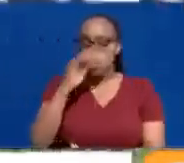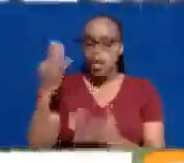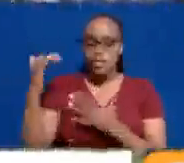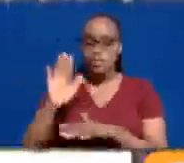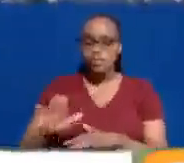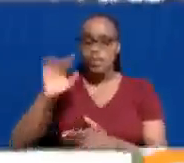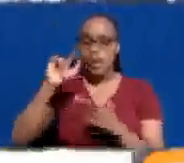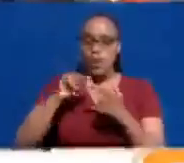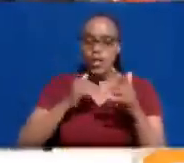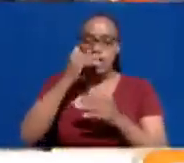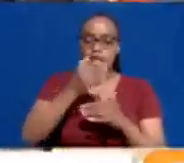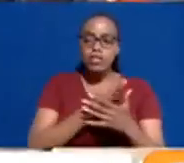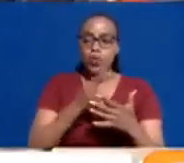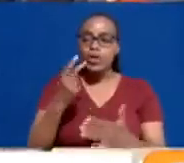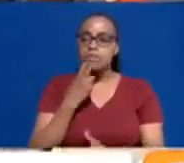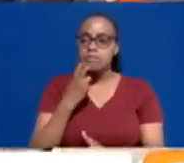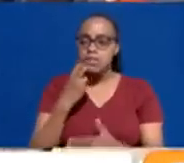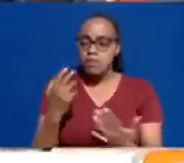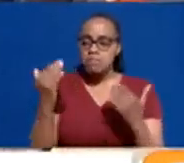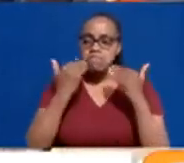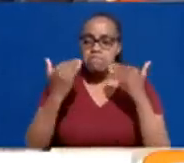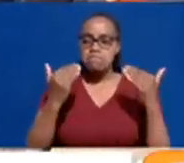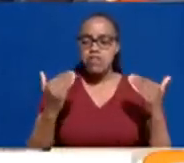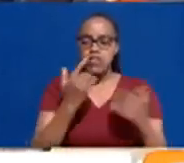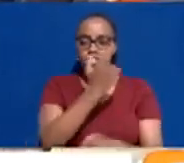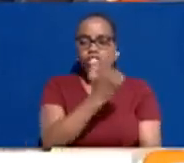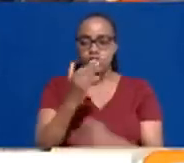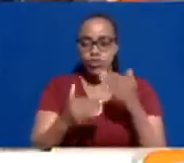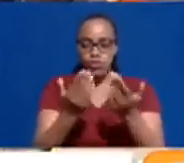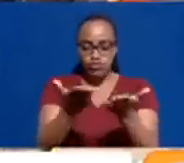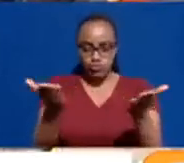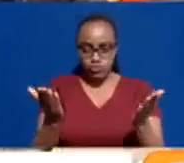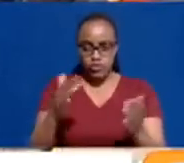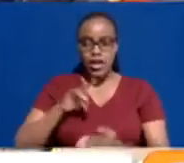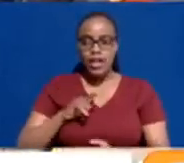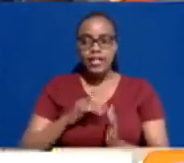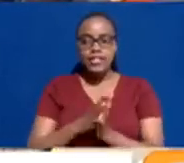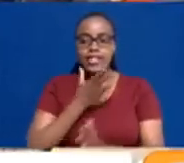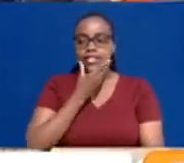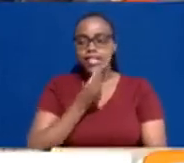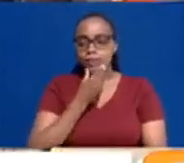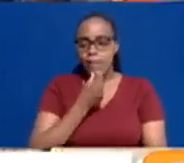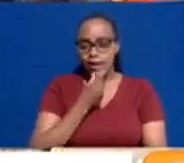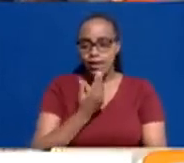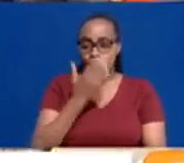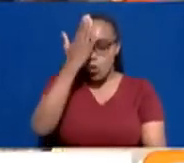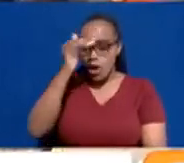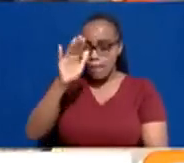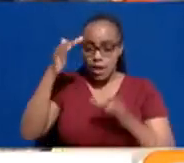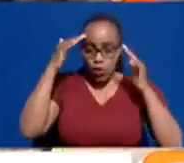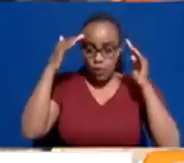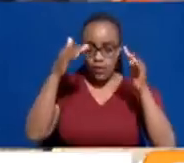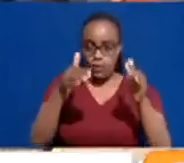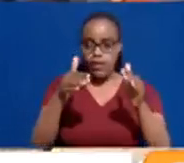kuapishwa Jumanne ijayo. So I salute each and every one of you, ladies and gentlemen, for your